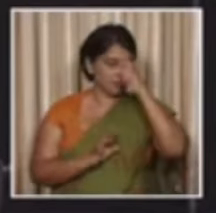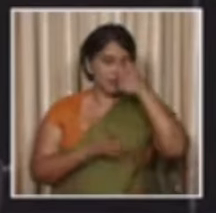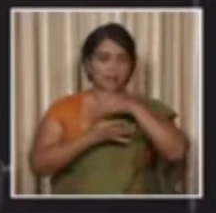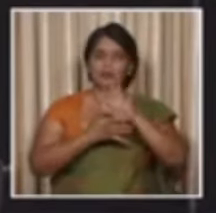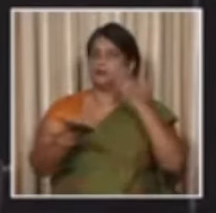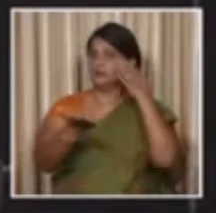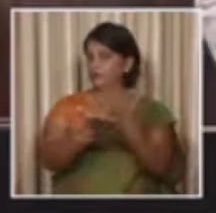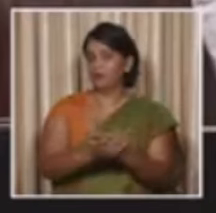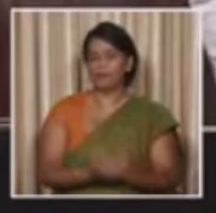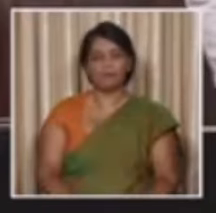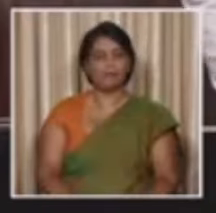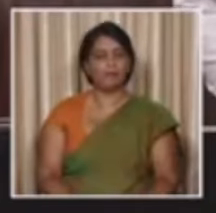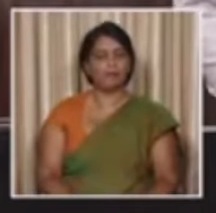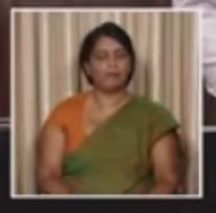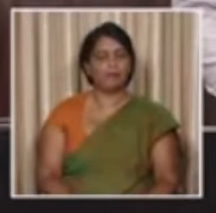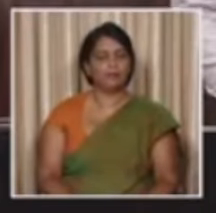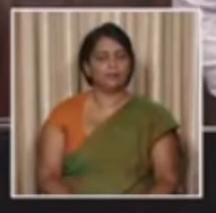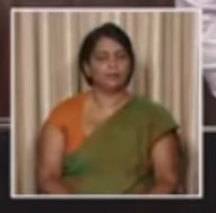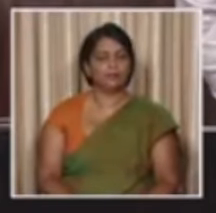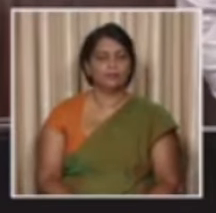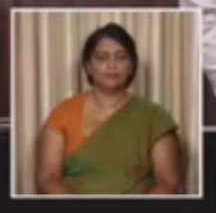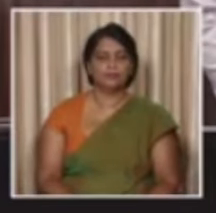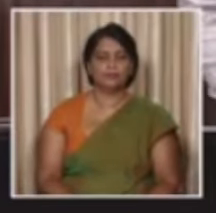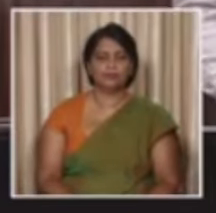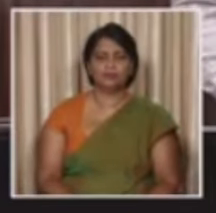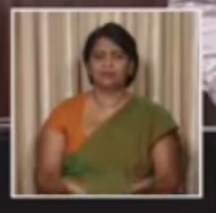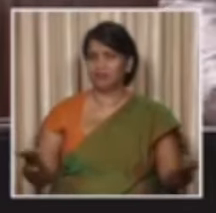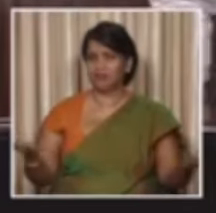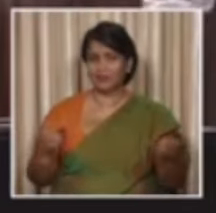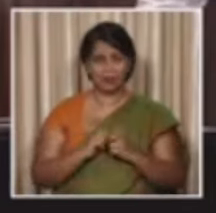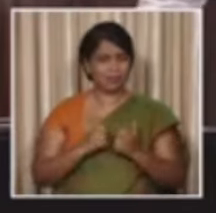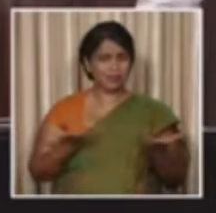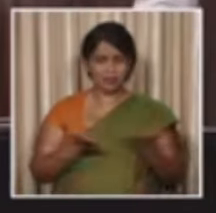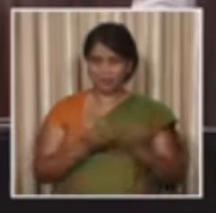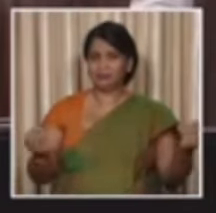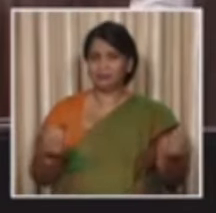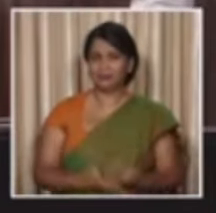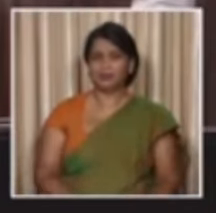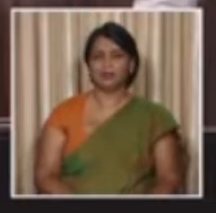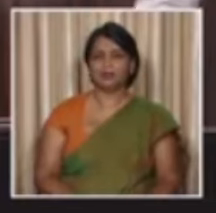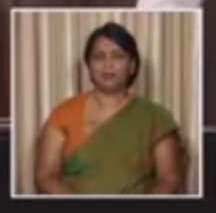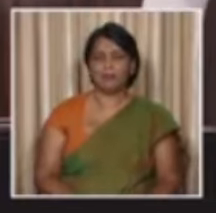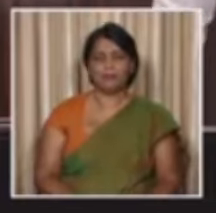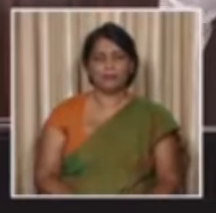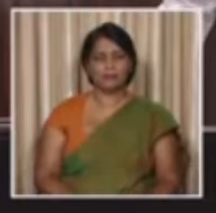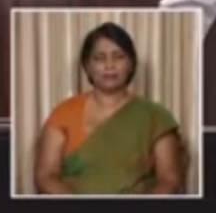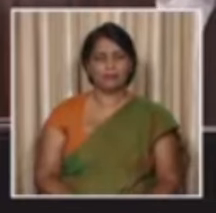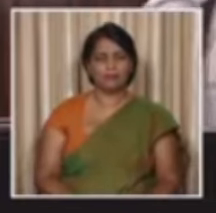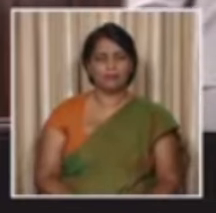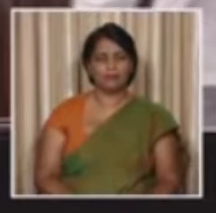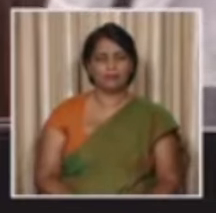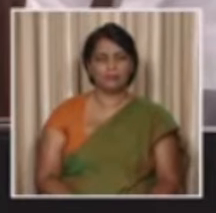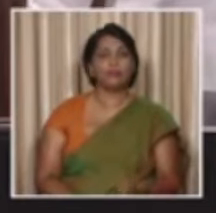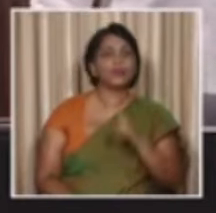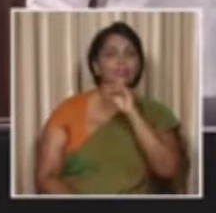පෙත්සමක් පිළිගන්වමි. ගරු UK මේක විසඳලා දාන්න මේ දෙපැත්තේ ප්‍රශ්නයක් නෙමේ. ගරු මන්ත්‍රීතුමාලා එක්කෙනෙක්